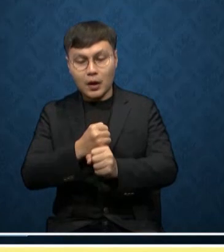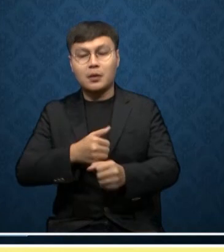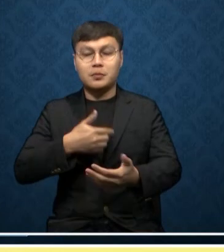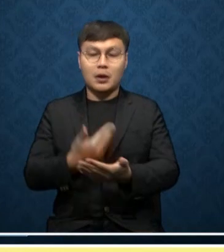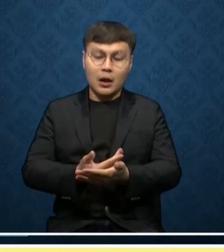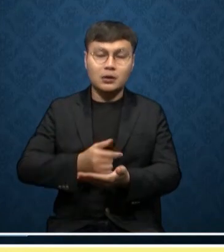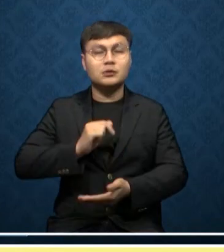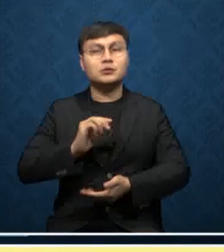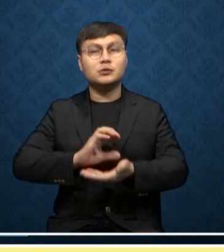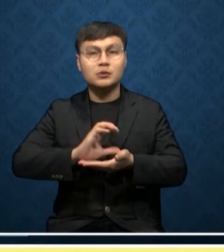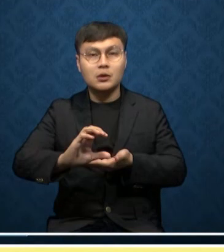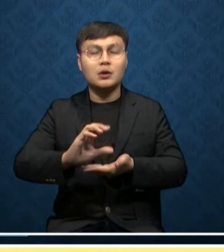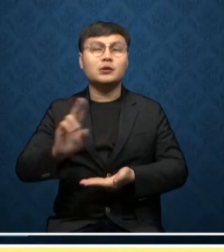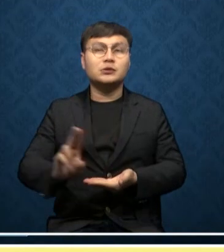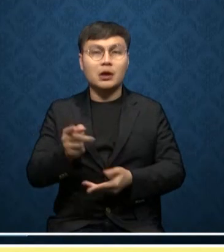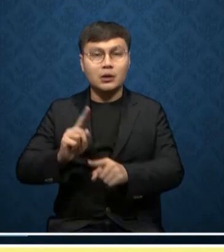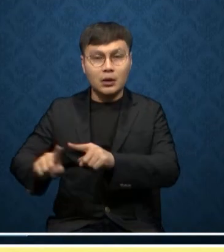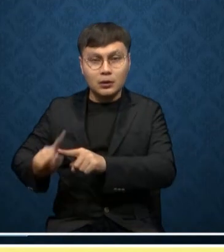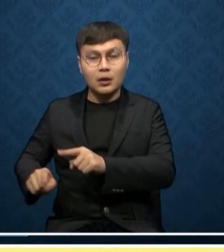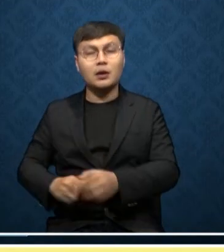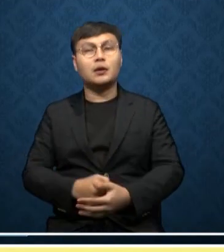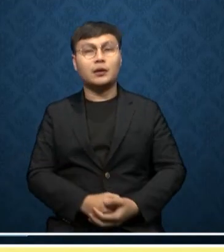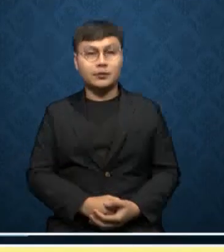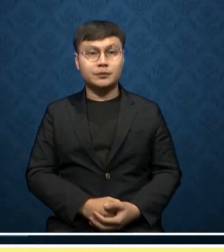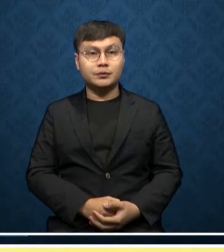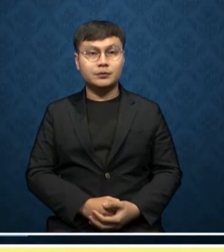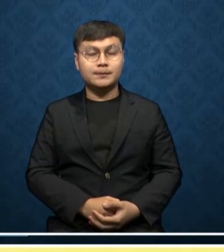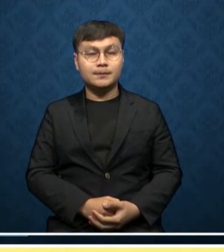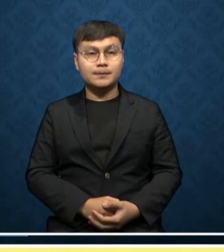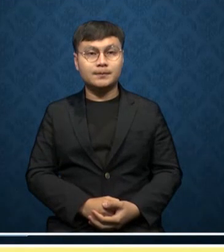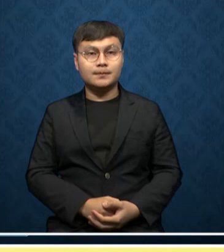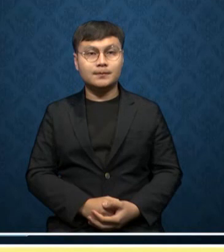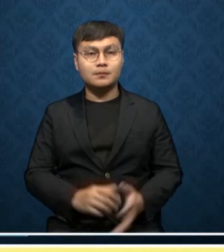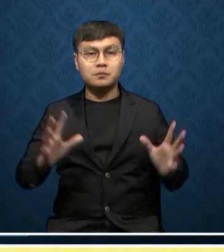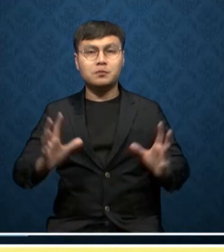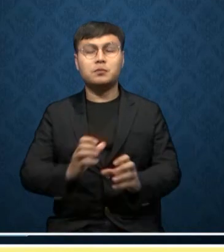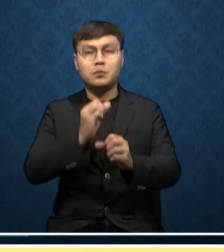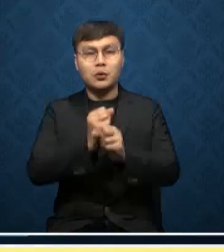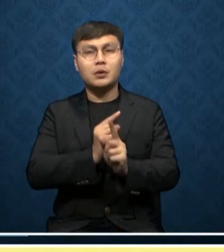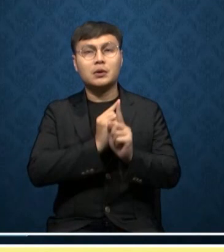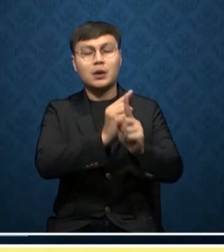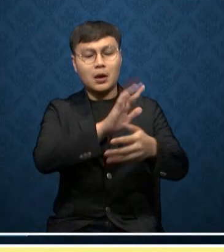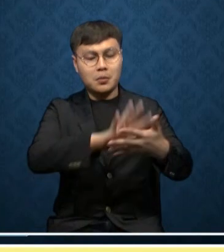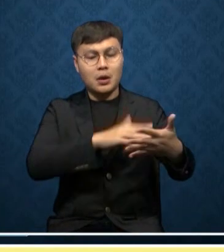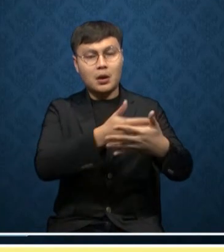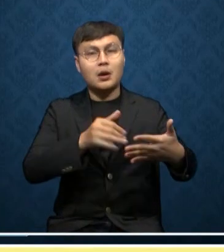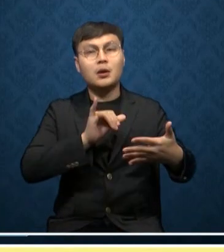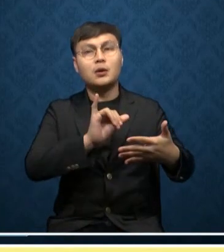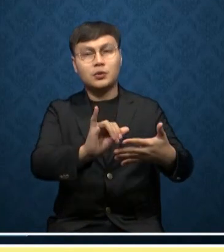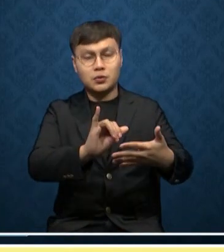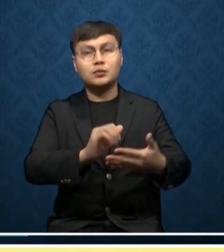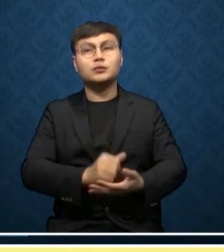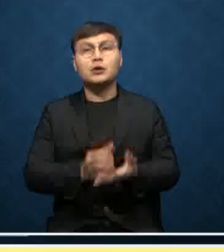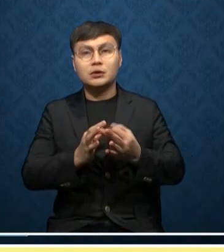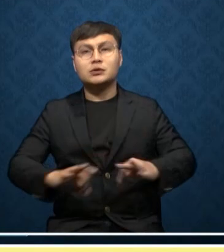งบประมาณการประเมินผลการดำเนินการตามยุทธศาสตร์ที่มีประสิทธิภาพโดยสภาพัฒนาและเศรษฐกิจมชาติจะต้อง